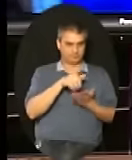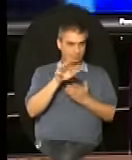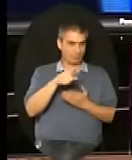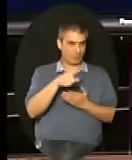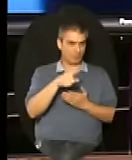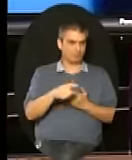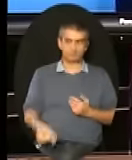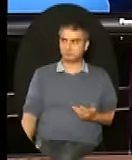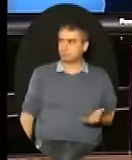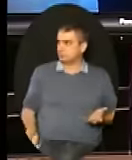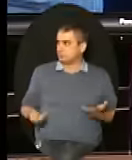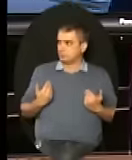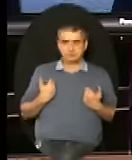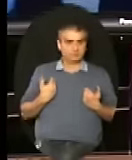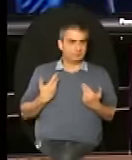ל...